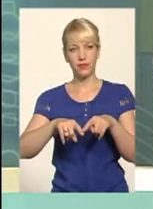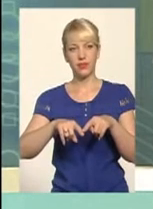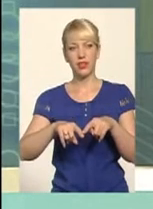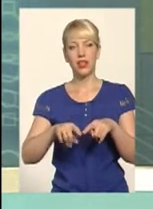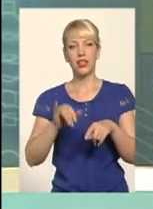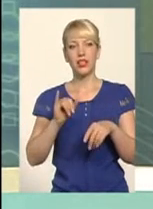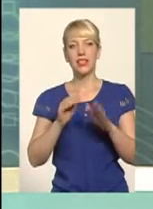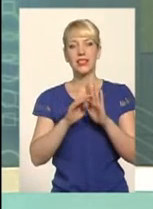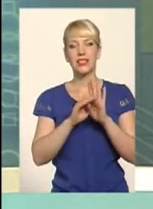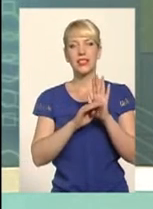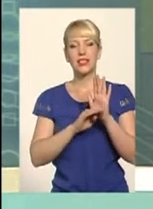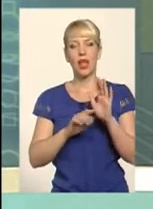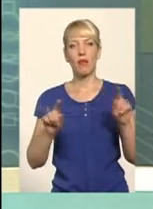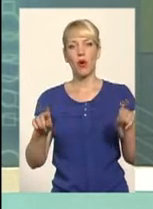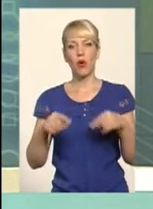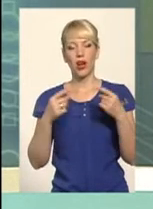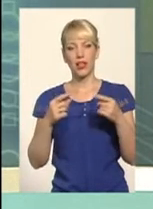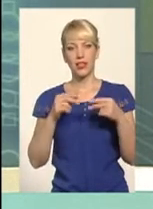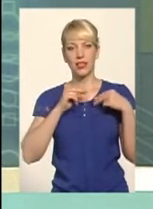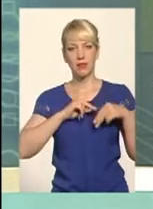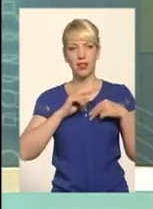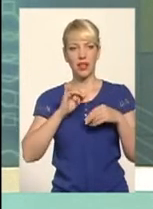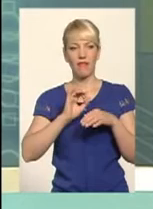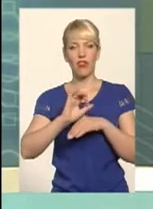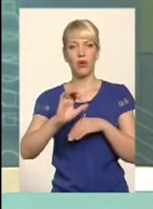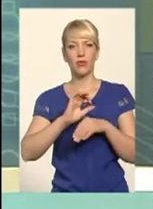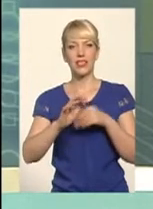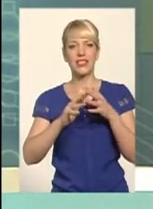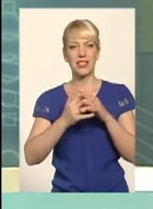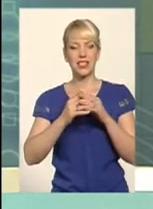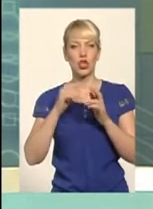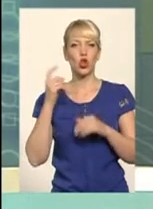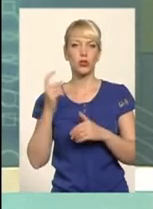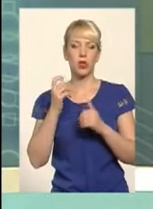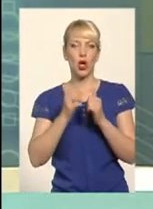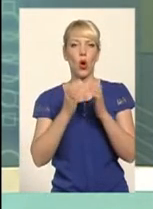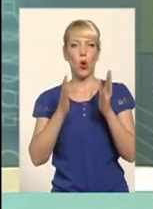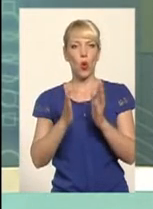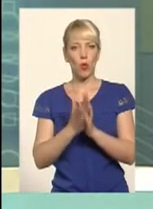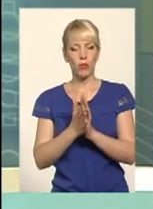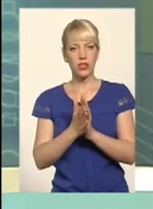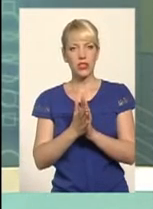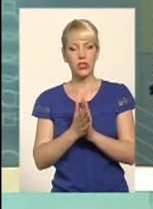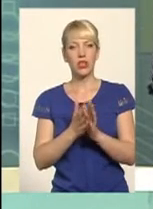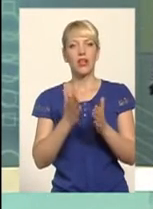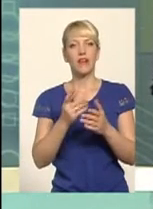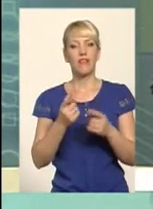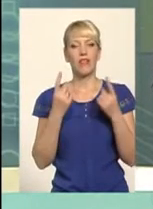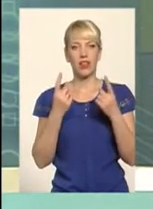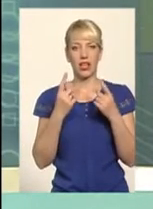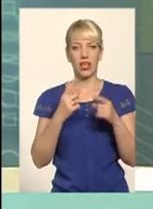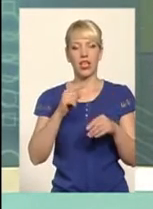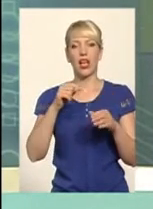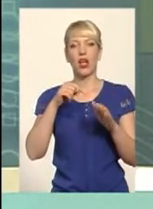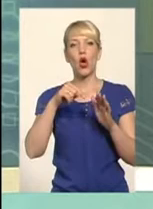І система організації праці на виробництвах сільськогосподарського комплексу, власне, відіграє чималу роль, адже від цього